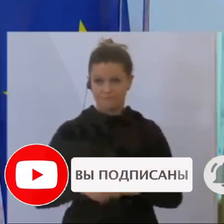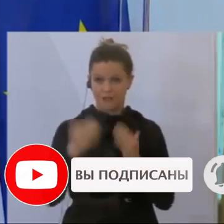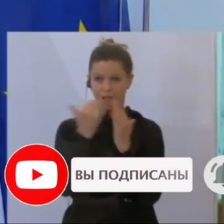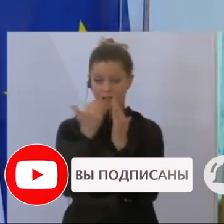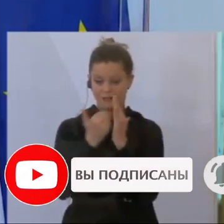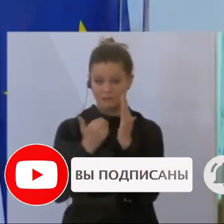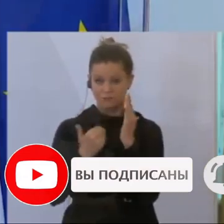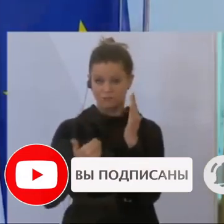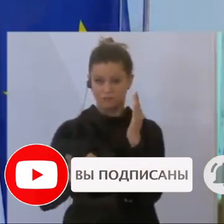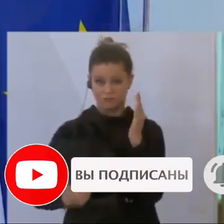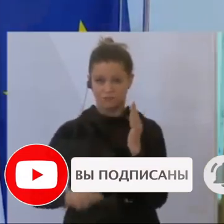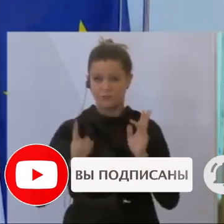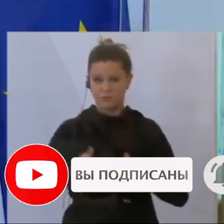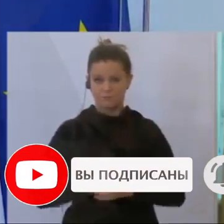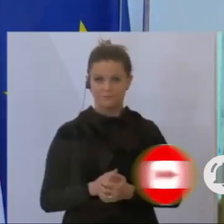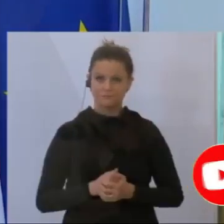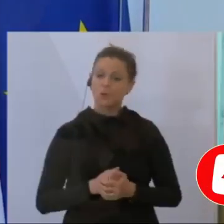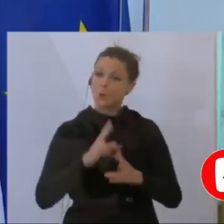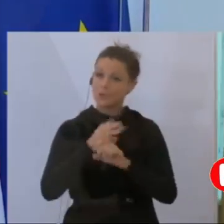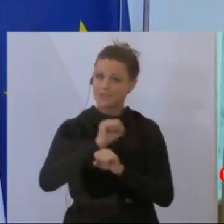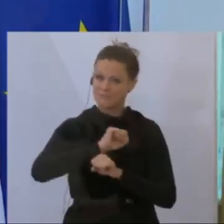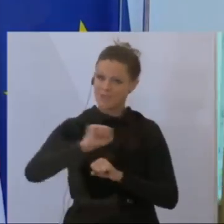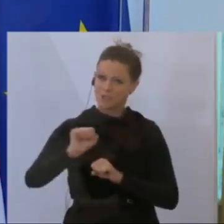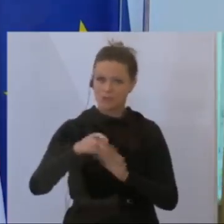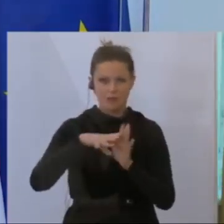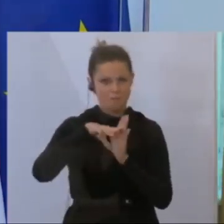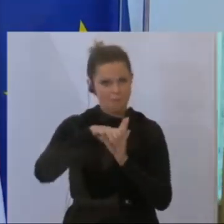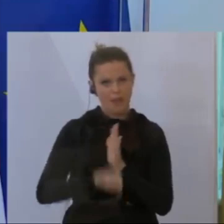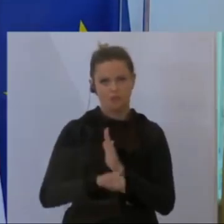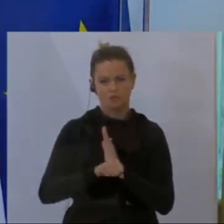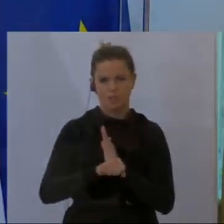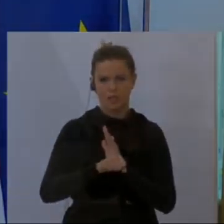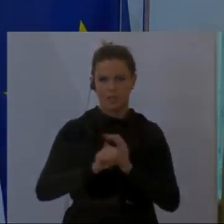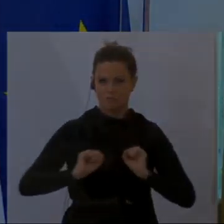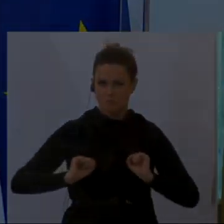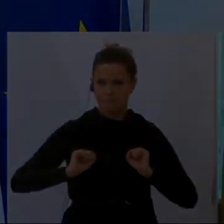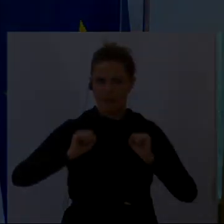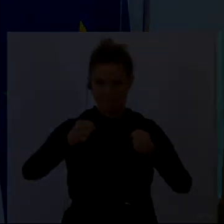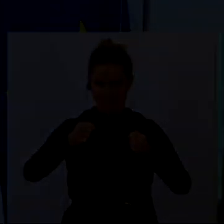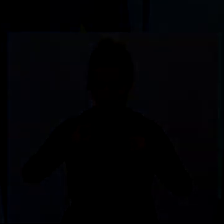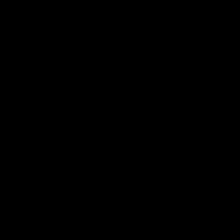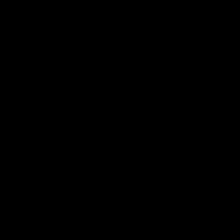объявляла карантин, и у которой работает 90% предприятий и муниципальных учреждений.